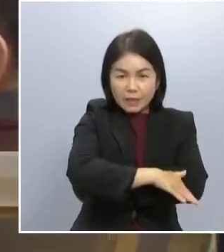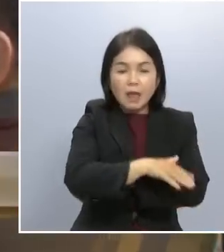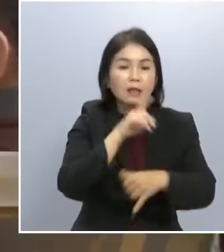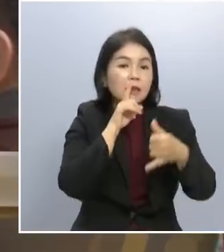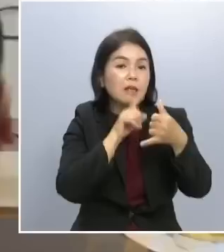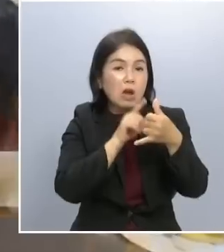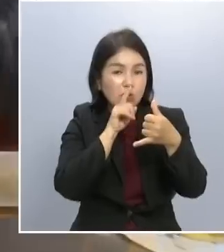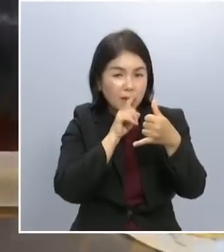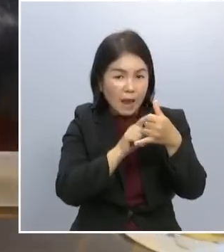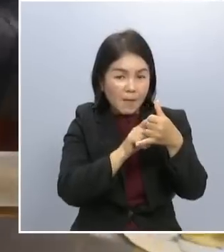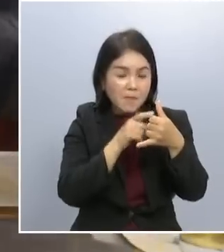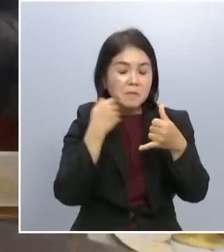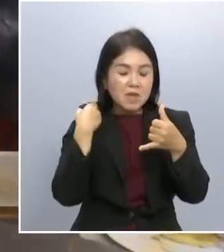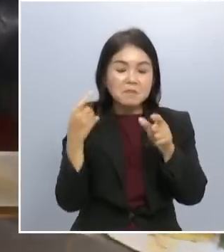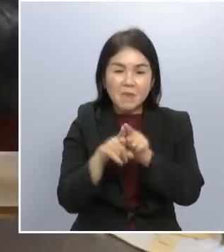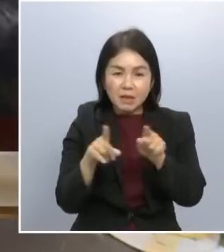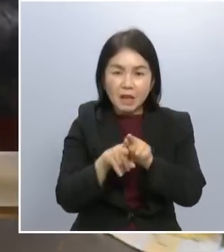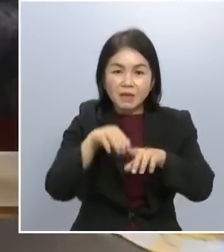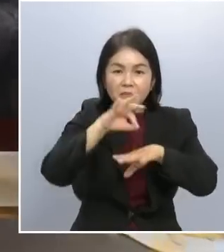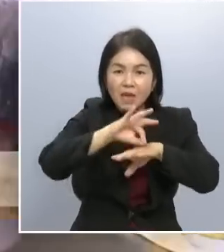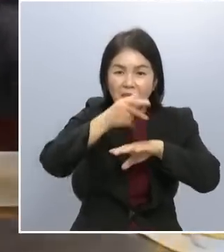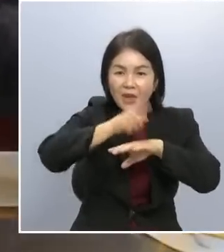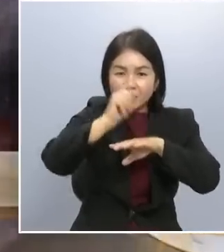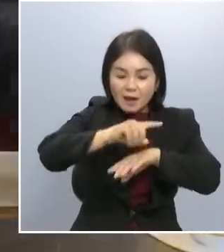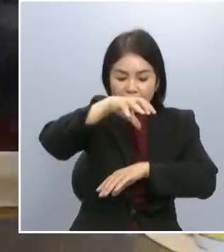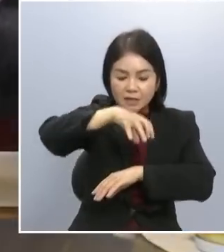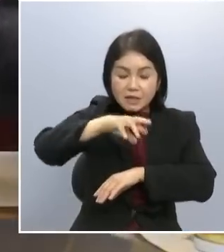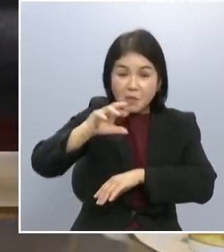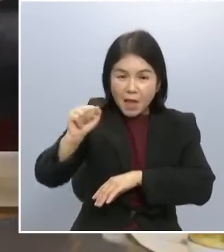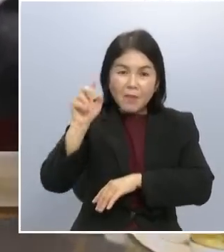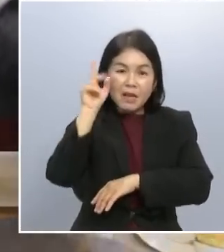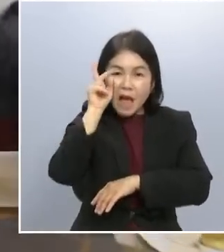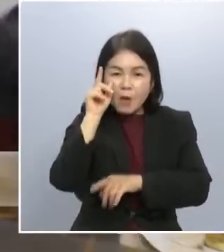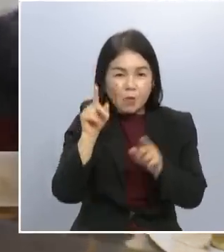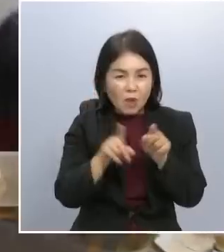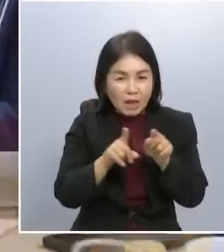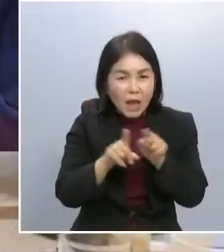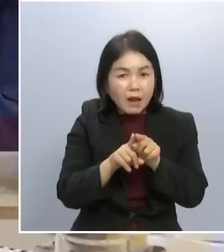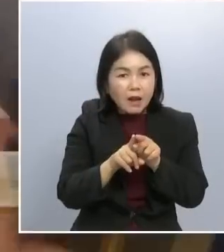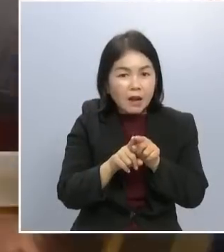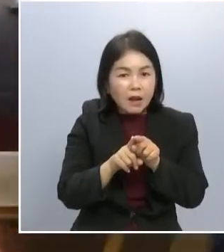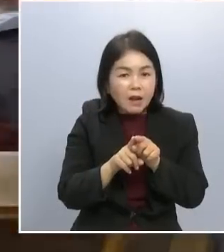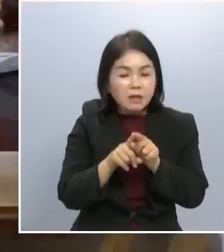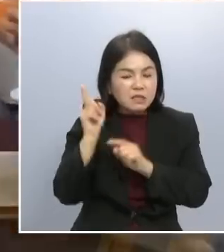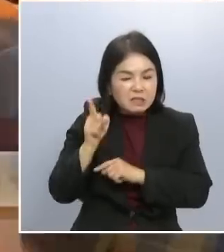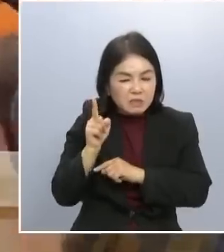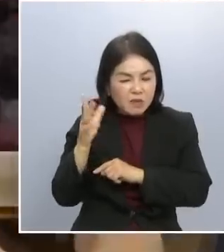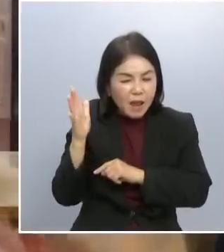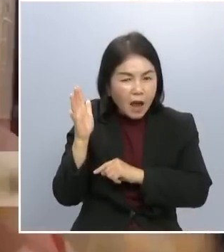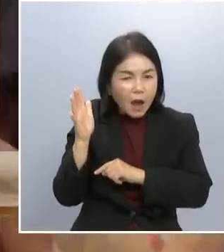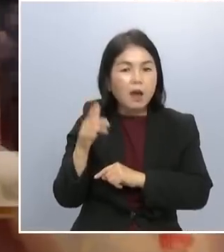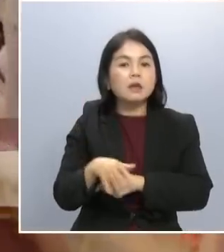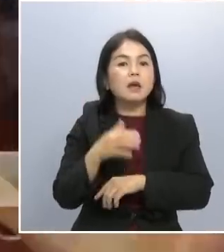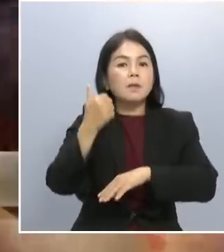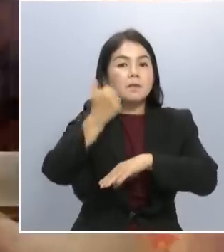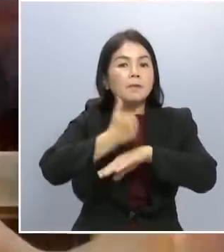ประเด็นที่ร้อนแรงประเด็นนี้ซึ่งความจริงมันก็เป็นแหล่งข่าวซึ่งน่าเชื่อว่าคงไม่จริงแล้วก็ปรากฏว่าคุณพิธ